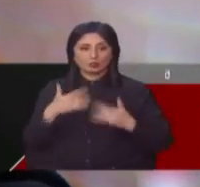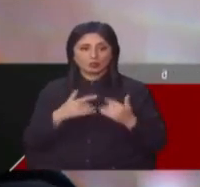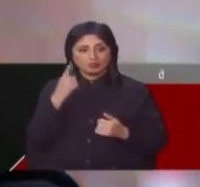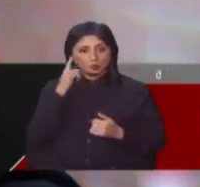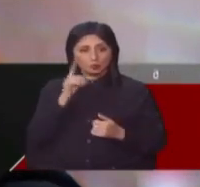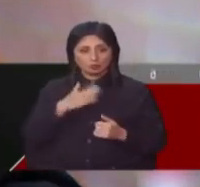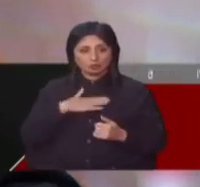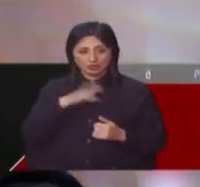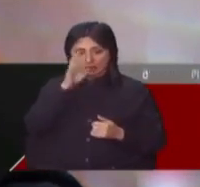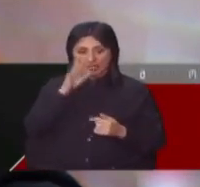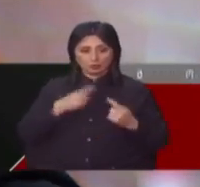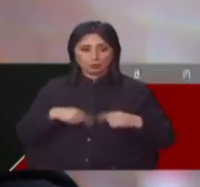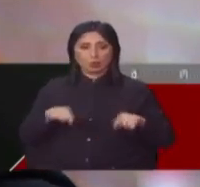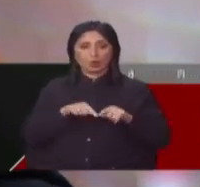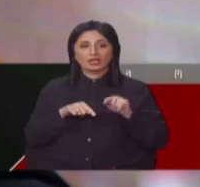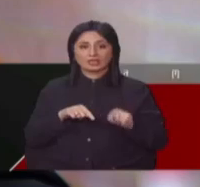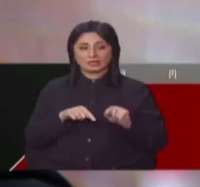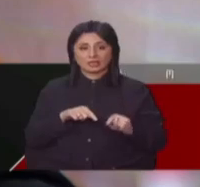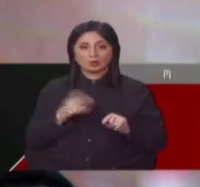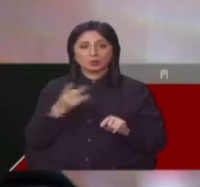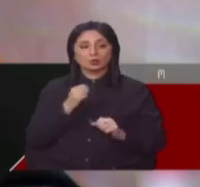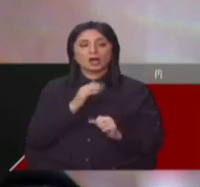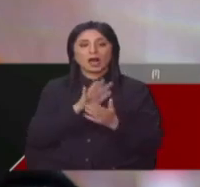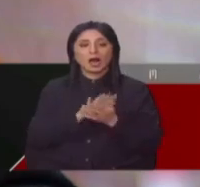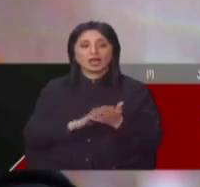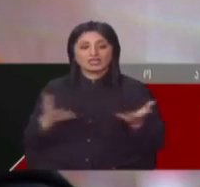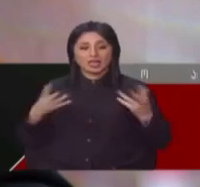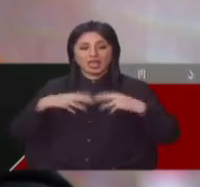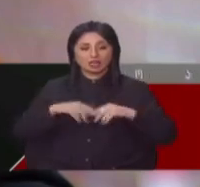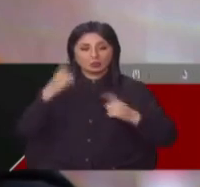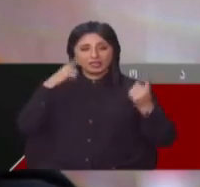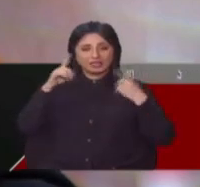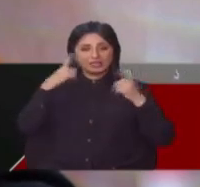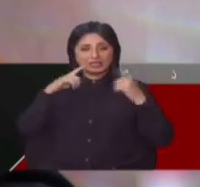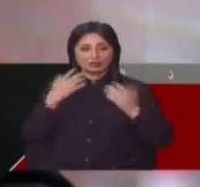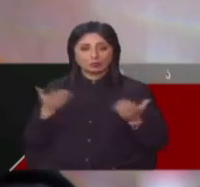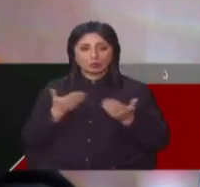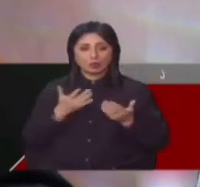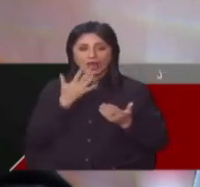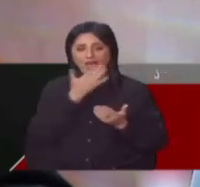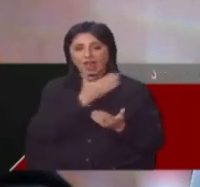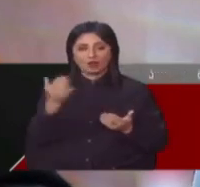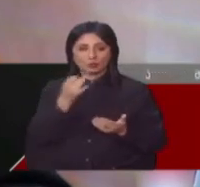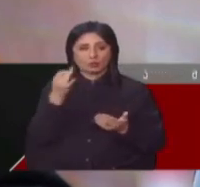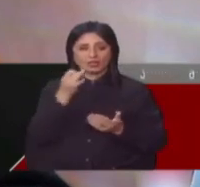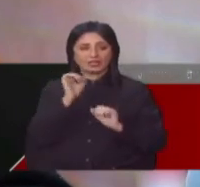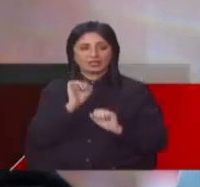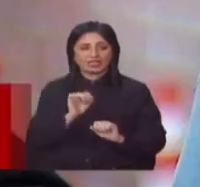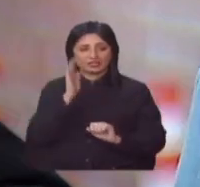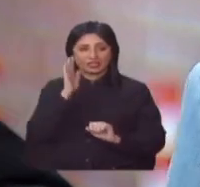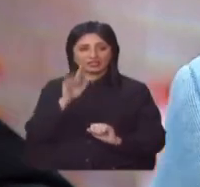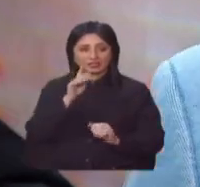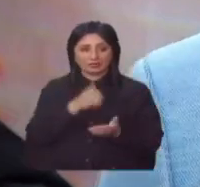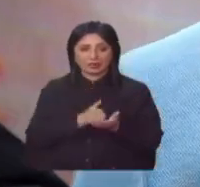და ვფიქრობ ჩვენმა არასამთავრობო ორგანიზაციებმა უნდა გააგრძელონ ერთობლივი ინიციატივები, რომლებიც ეროვნული ინტერესების დაცვაზე